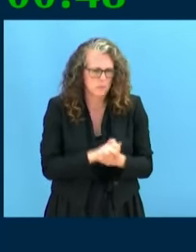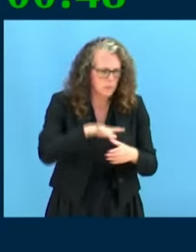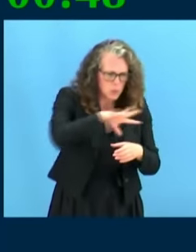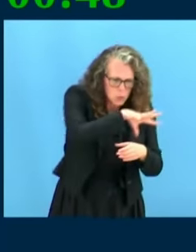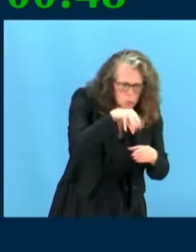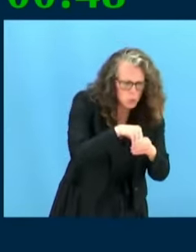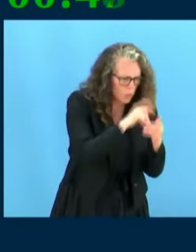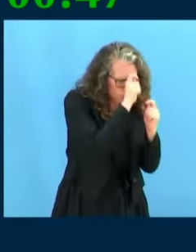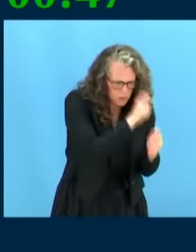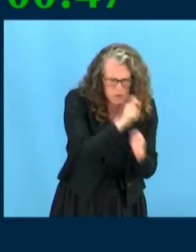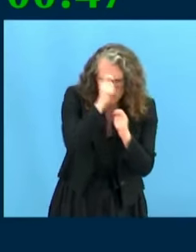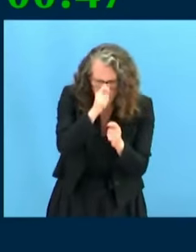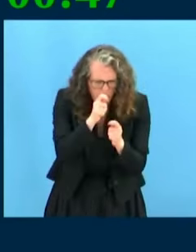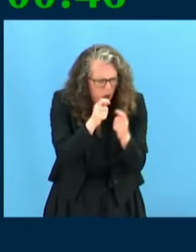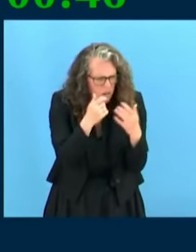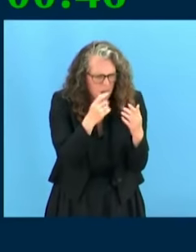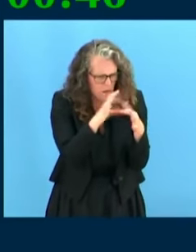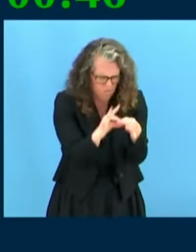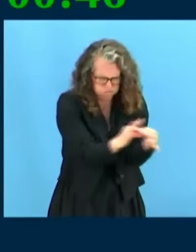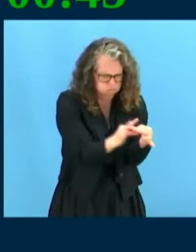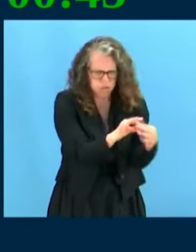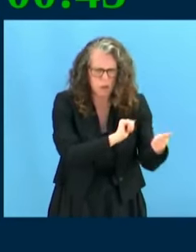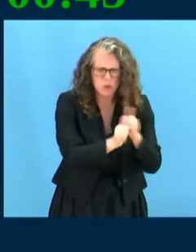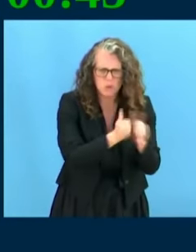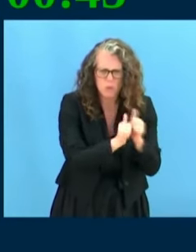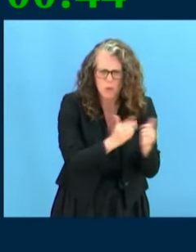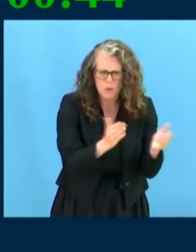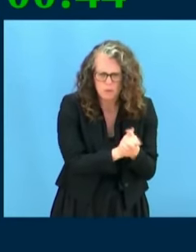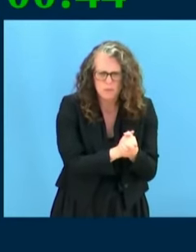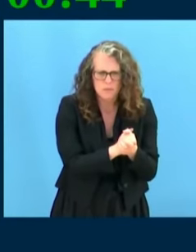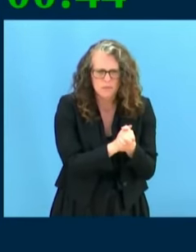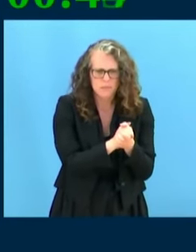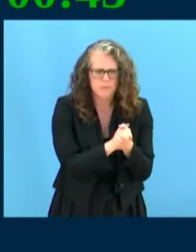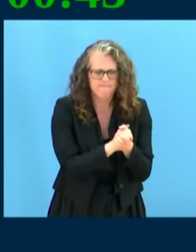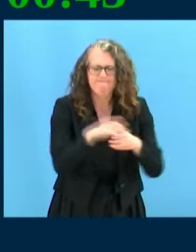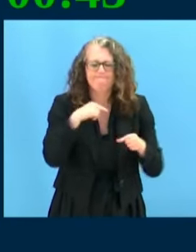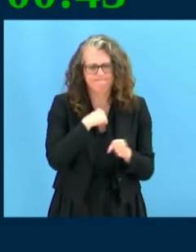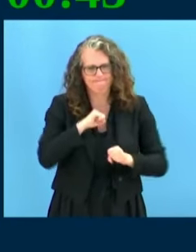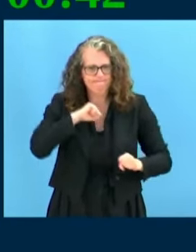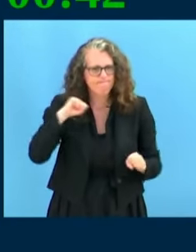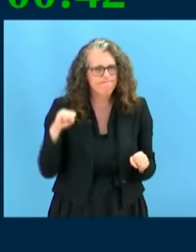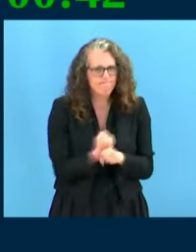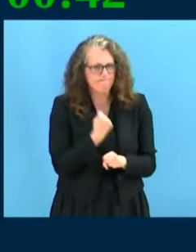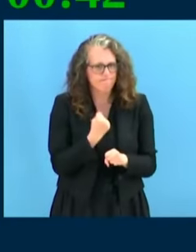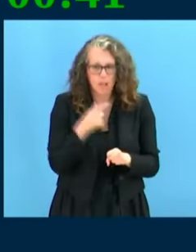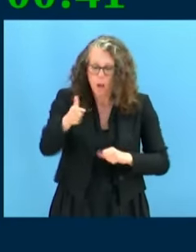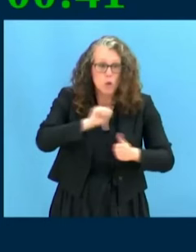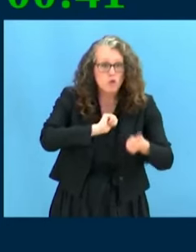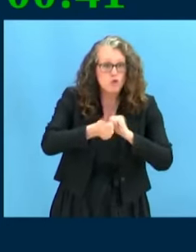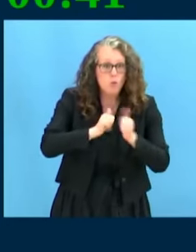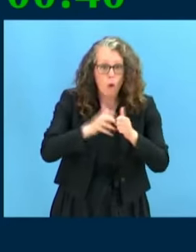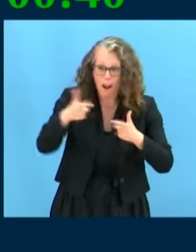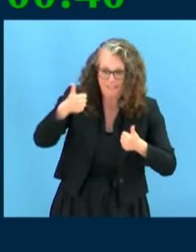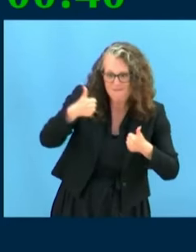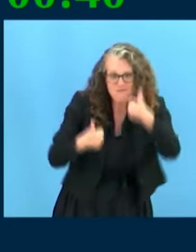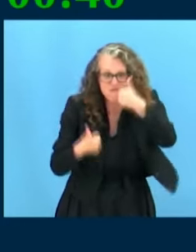շերտվալա վեր բակուն կարում չի ան է ուրան արդհարդատության միջած գնտատանի իրավական պարտադիր ուժոնեցող որոշումն է։ Հոսալան այբ բակվի կոմից արվերան